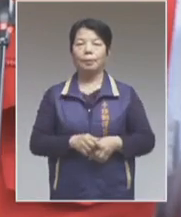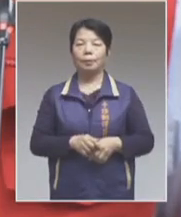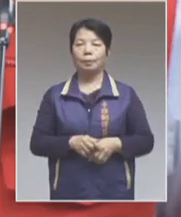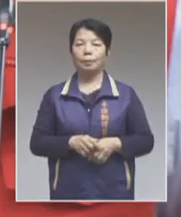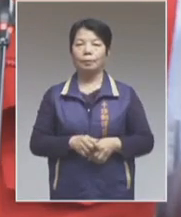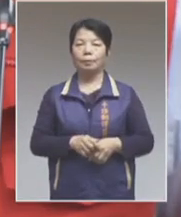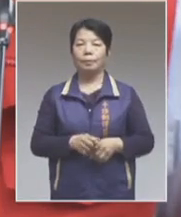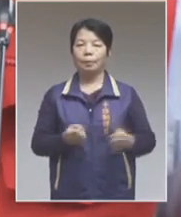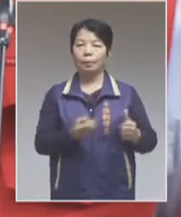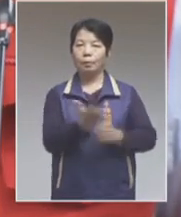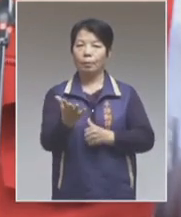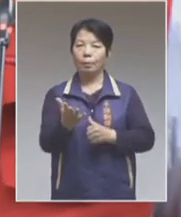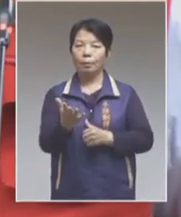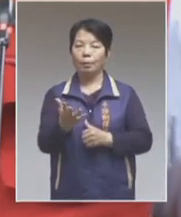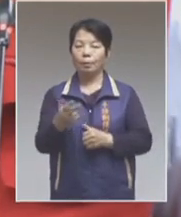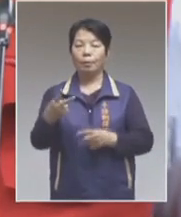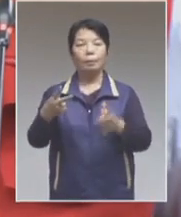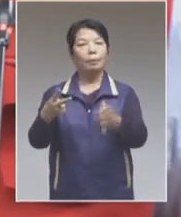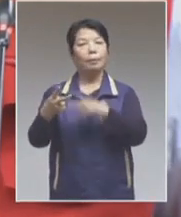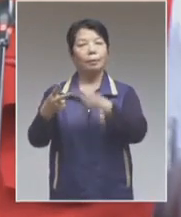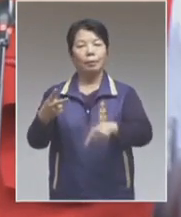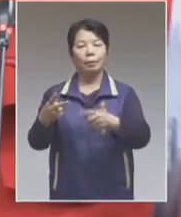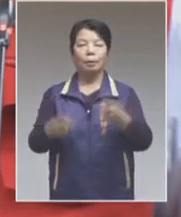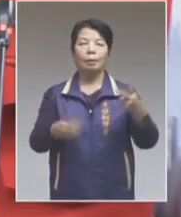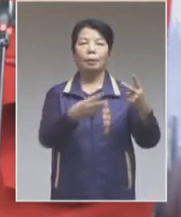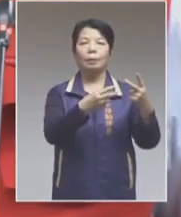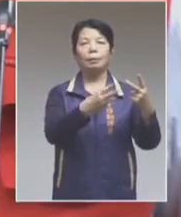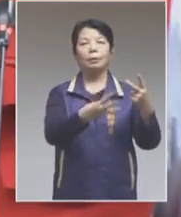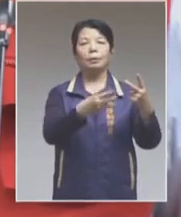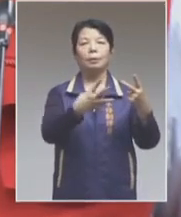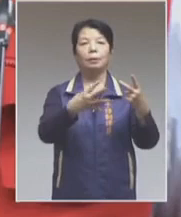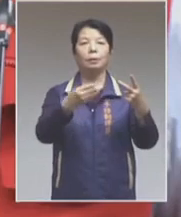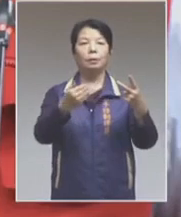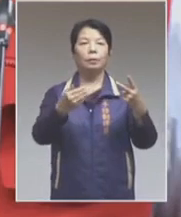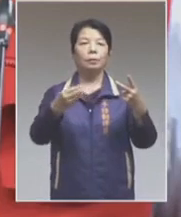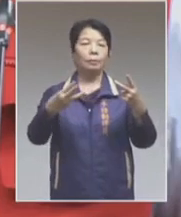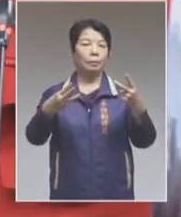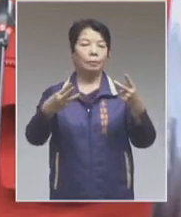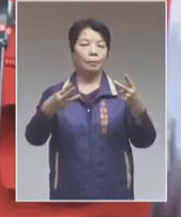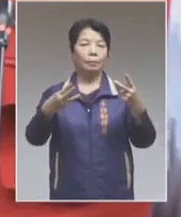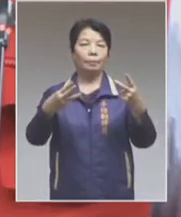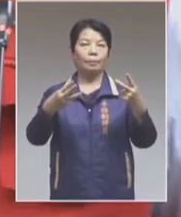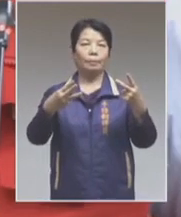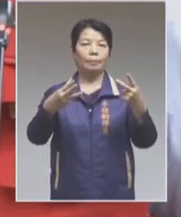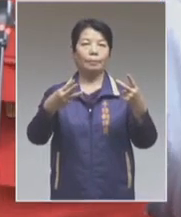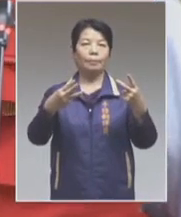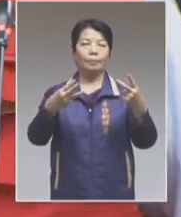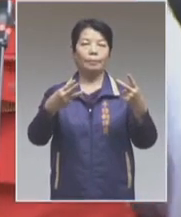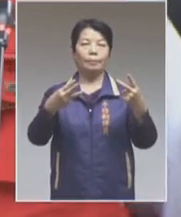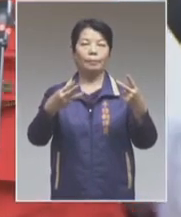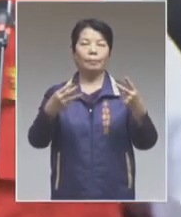他两位同住家人23493跟这个